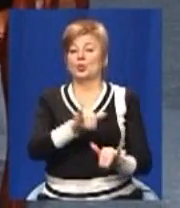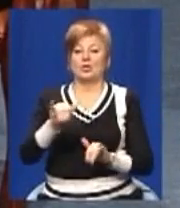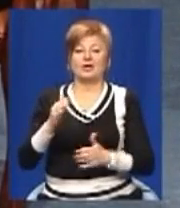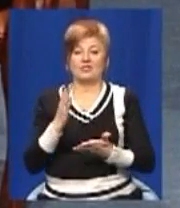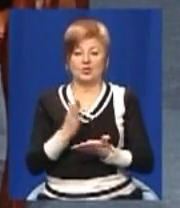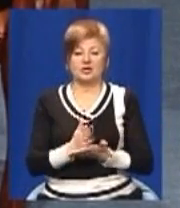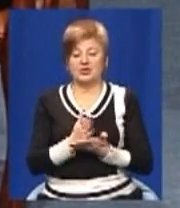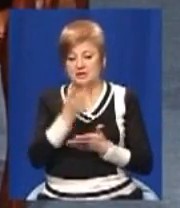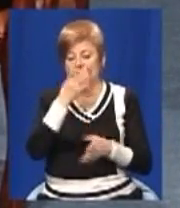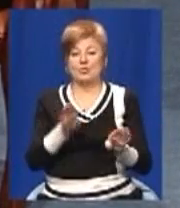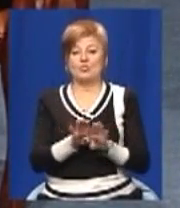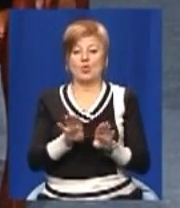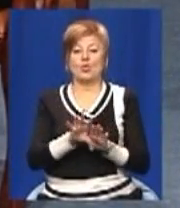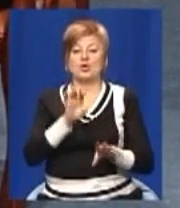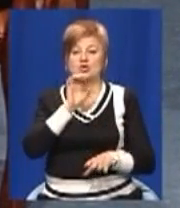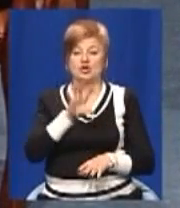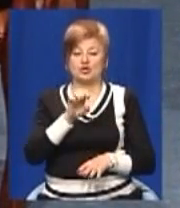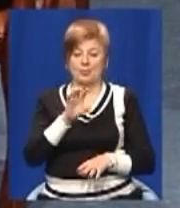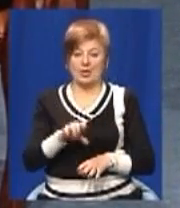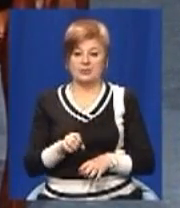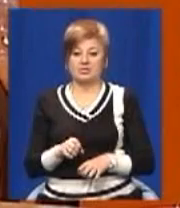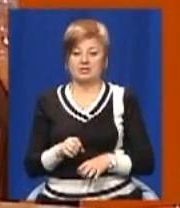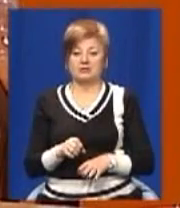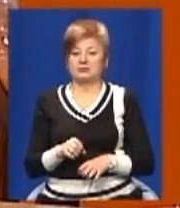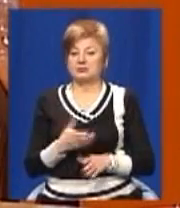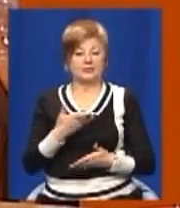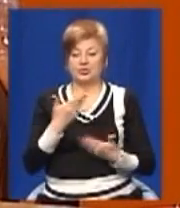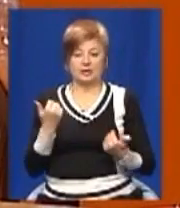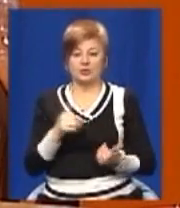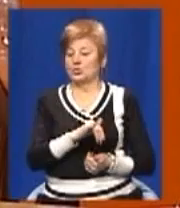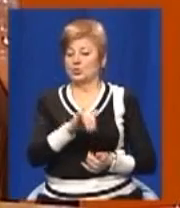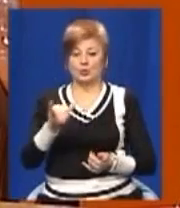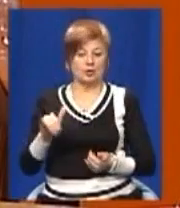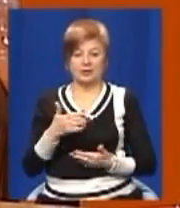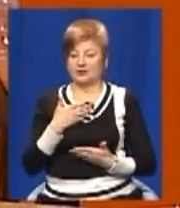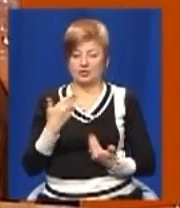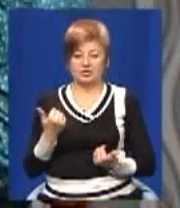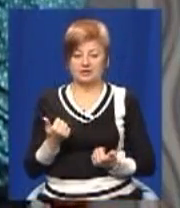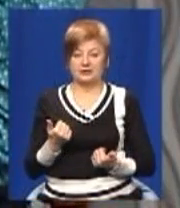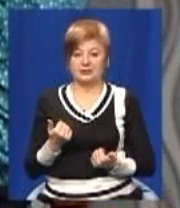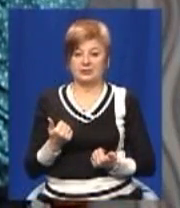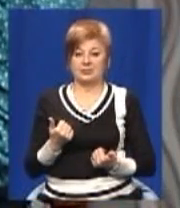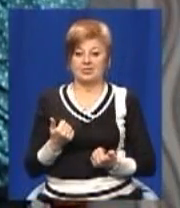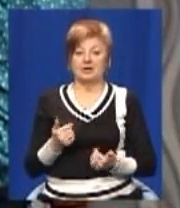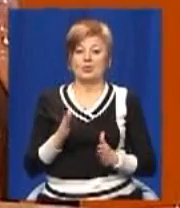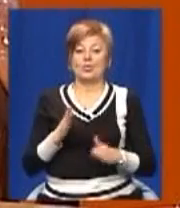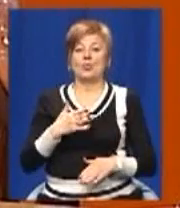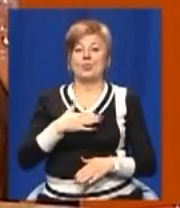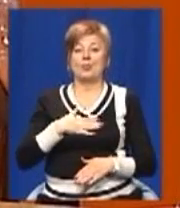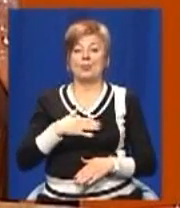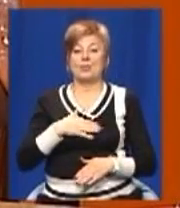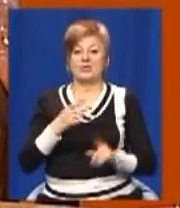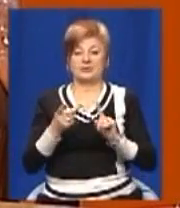є схожі тварини, можливо, навіть такі самі добермани? Ні. Ні в кого немає, не бачив ти, так? Ні. Тільки у